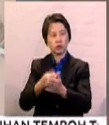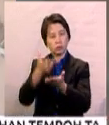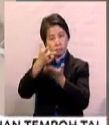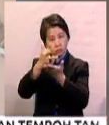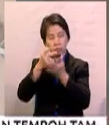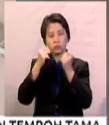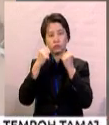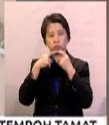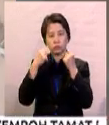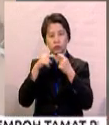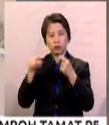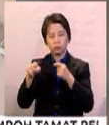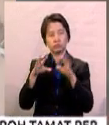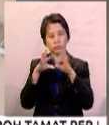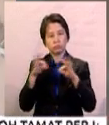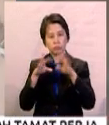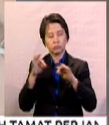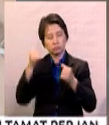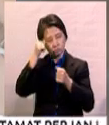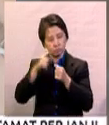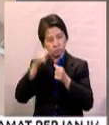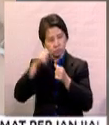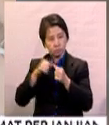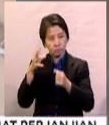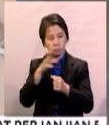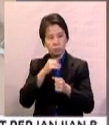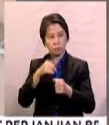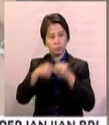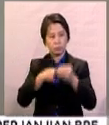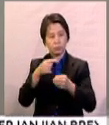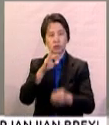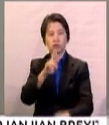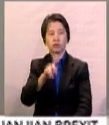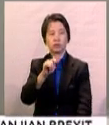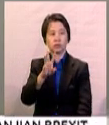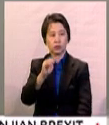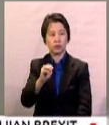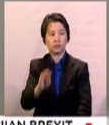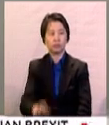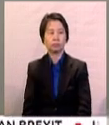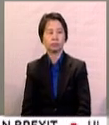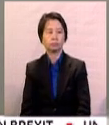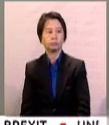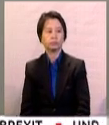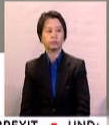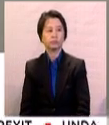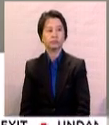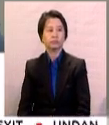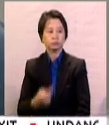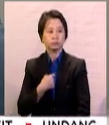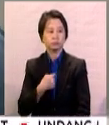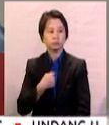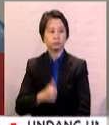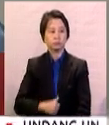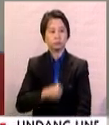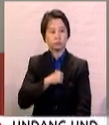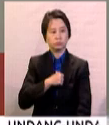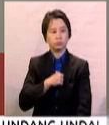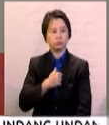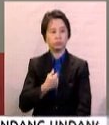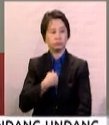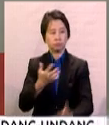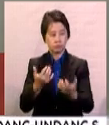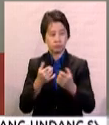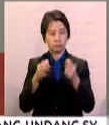penyiaran swasta turut menceritakan kenangannya tentang RTM. Saya Saiful Azmi Jamsari. Dengan bangganya saya ingin ceritakan di